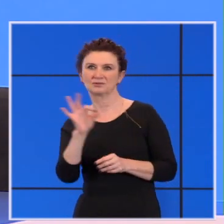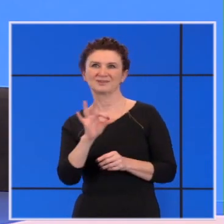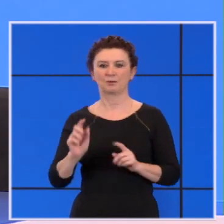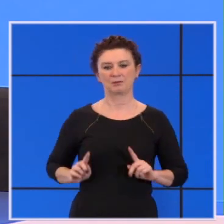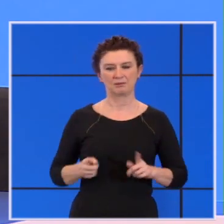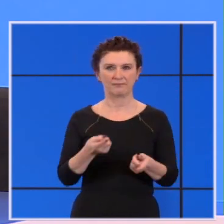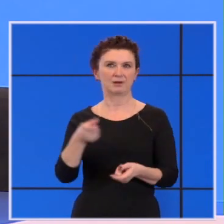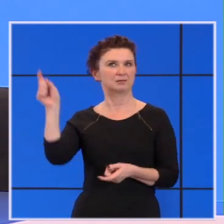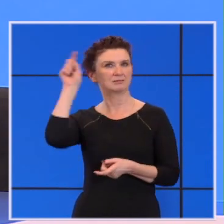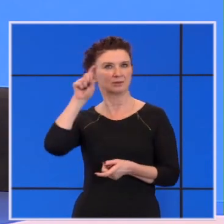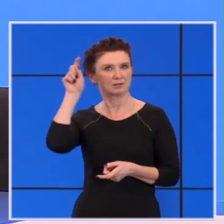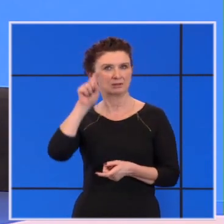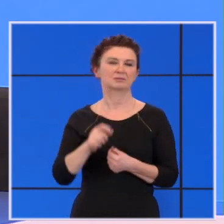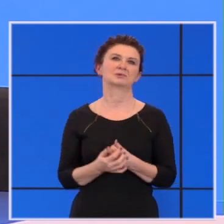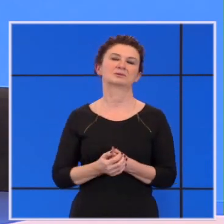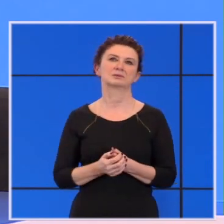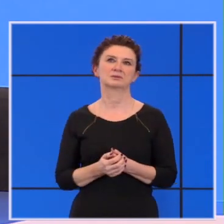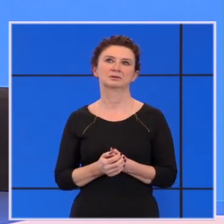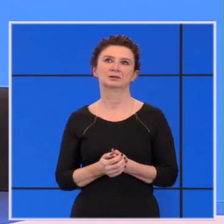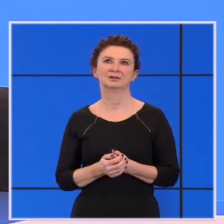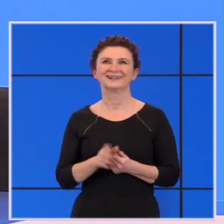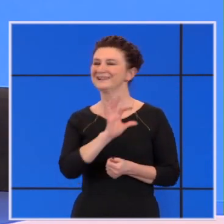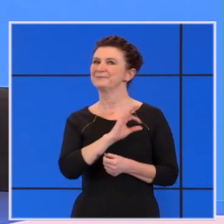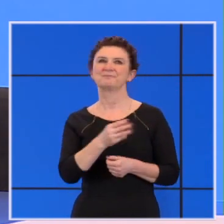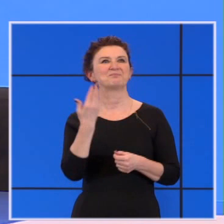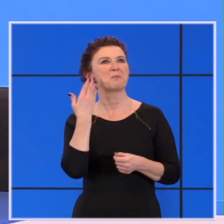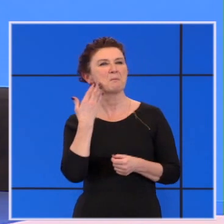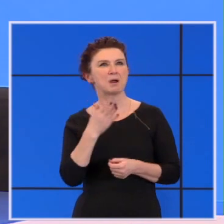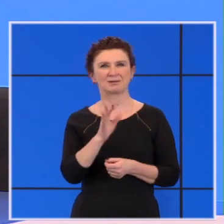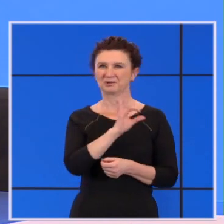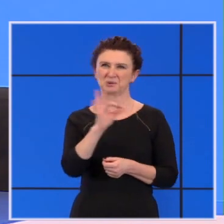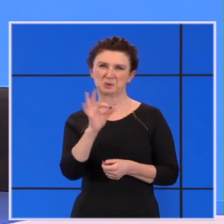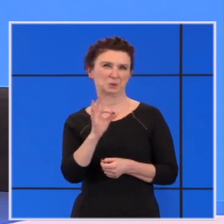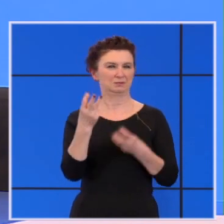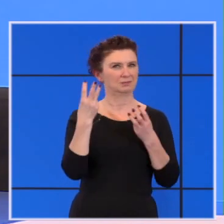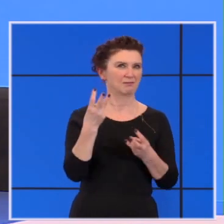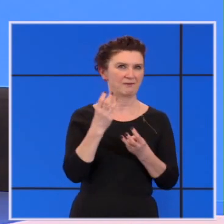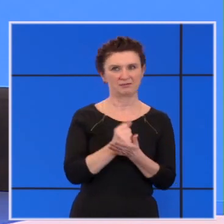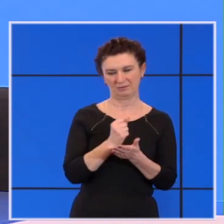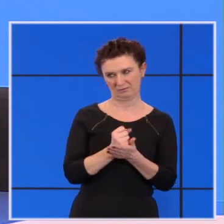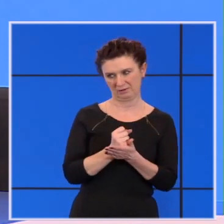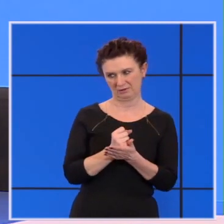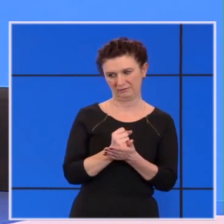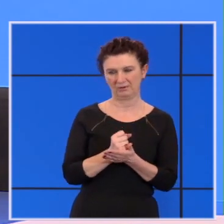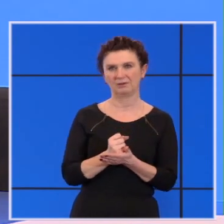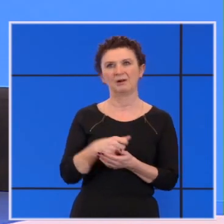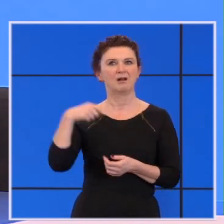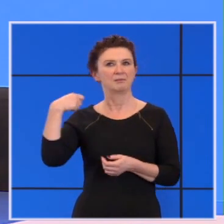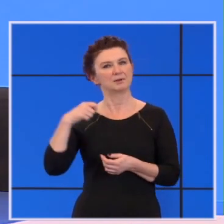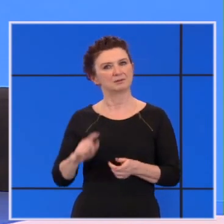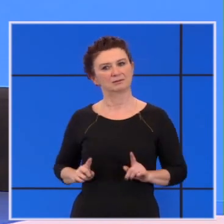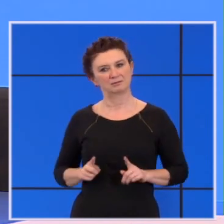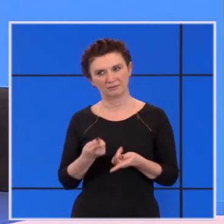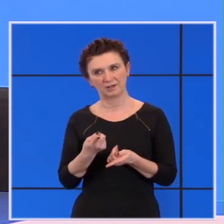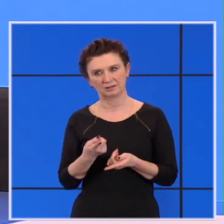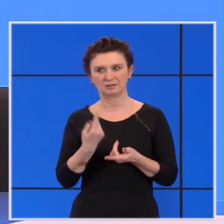Merkel, z panią kanclerz, odegrał szczególną rolę w podpisaniu tego porozumienia Mińsk II, to